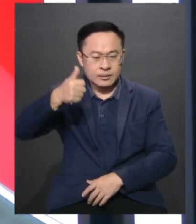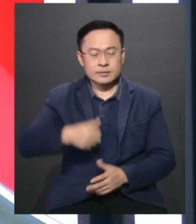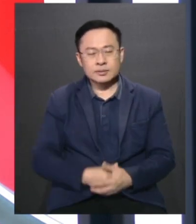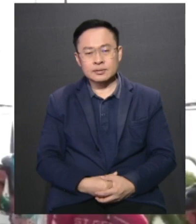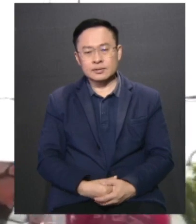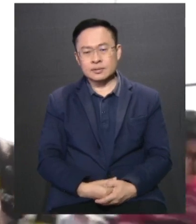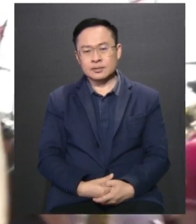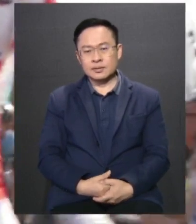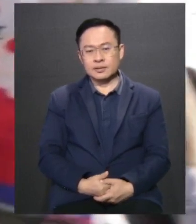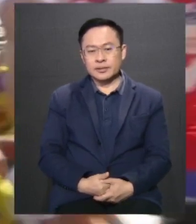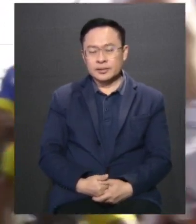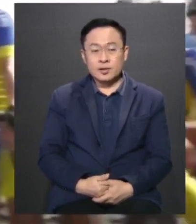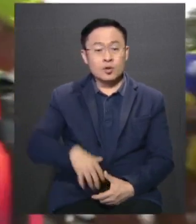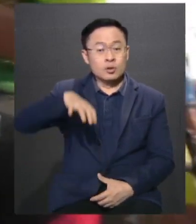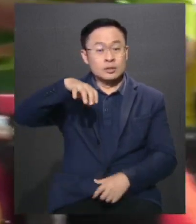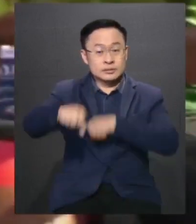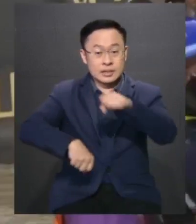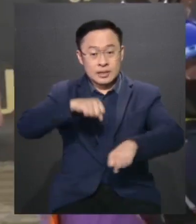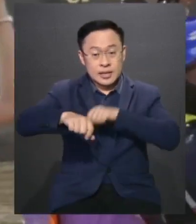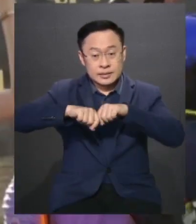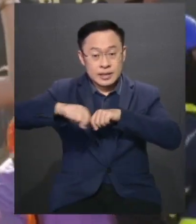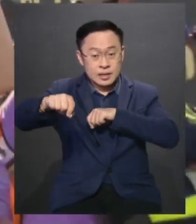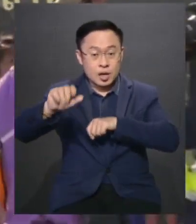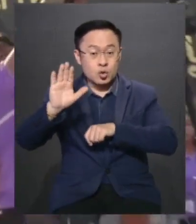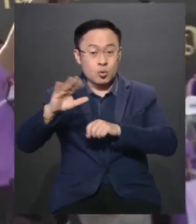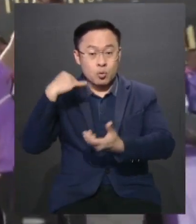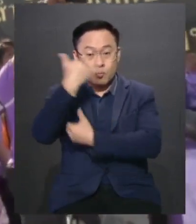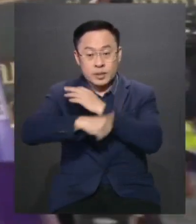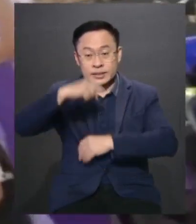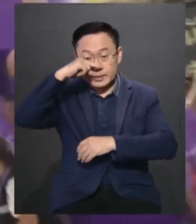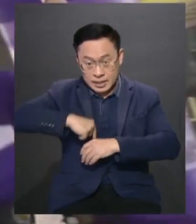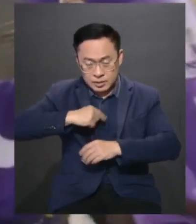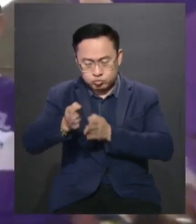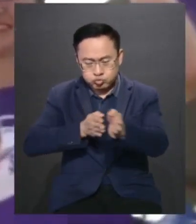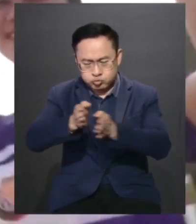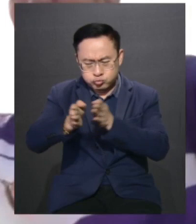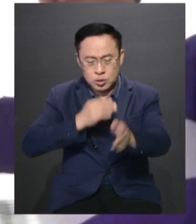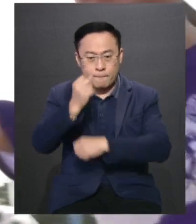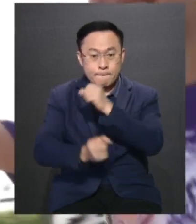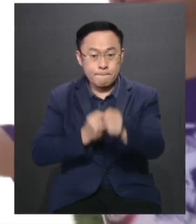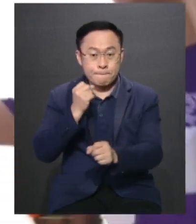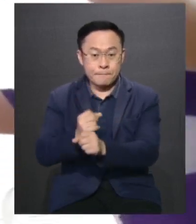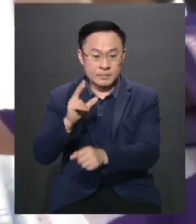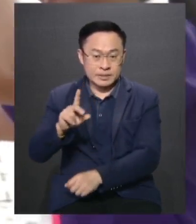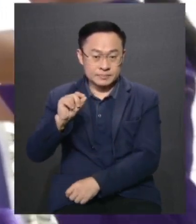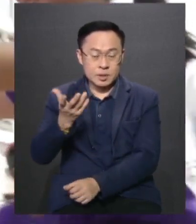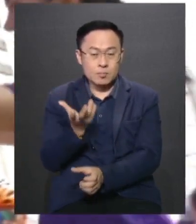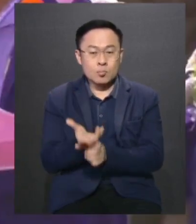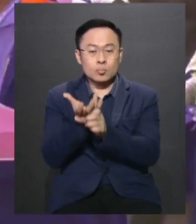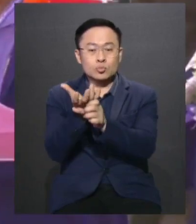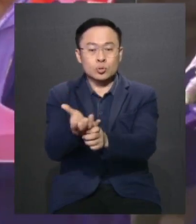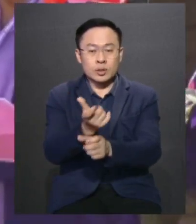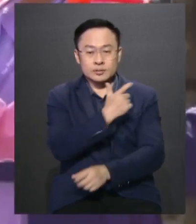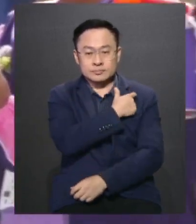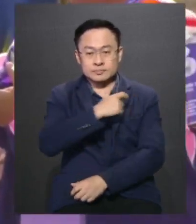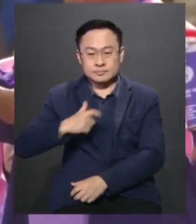องค่ะการแข่งขันจักรยานทางไกลนานาชาติ Tour of Thailand 2023ชิงถ้วยพระราชทานสมเด็จพระก